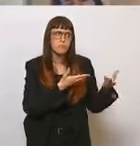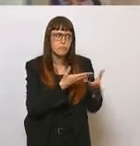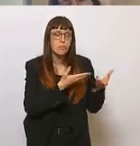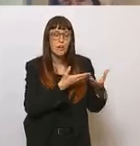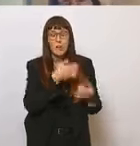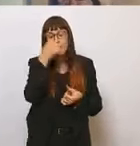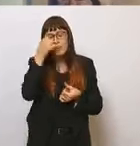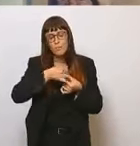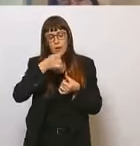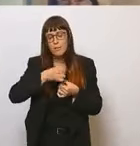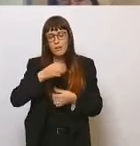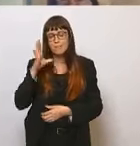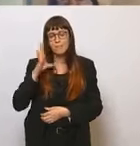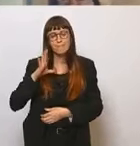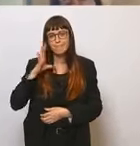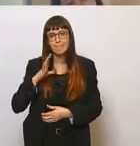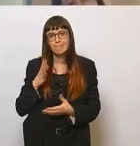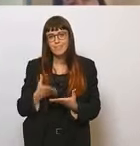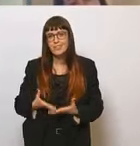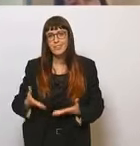rappelle l'époque où